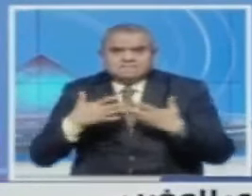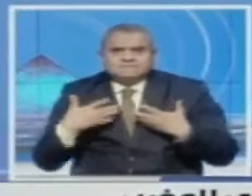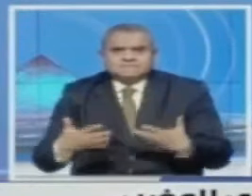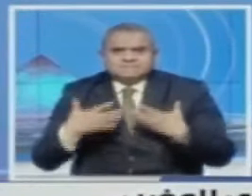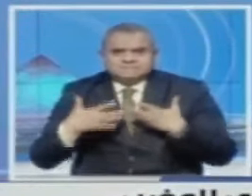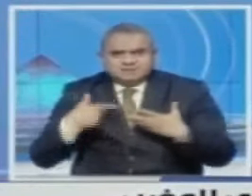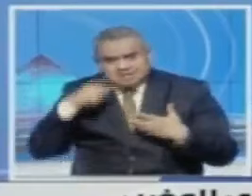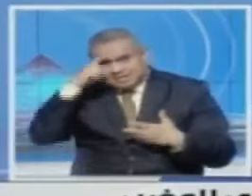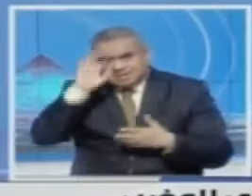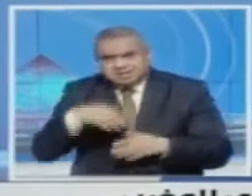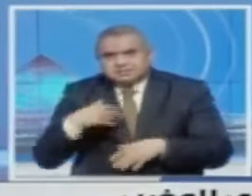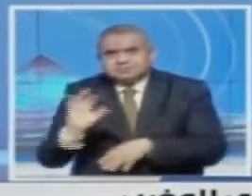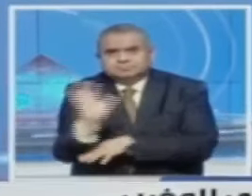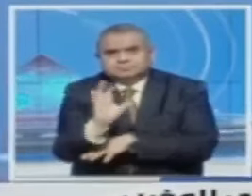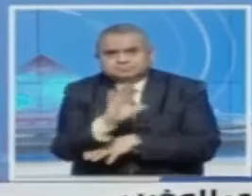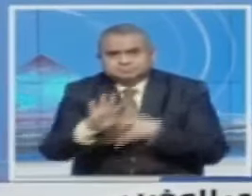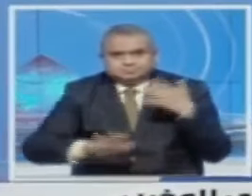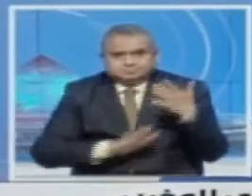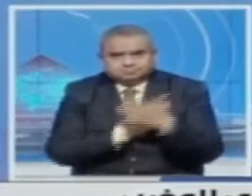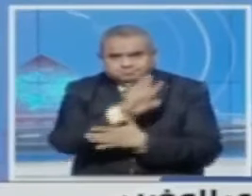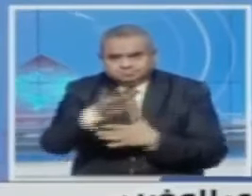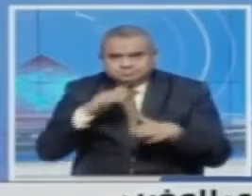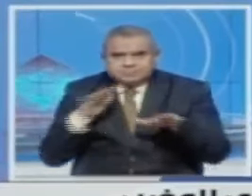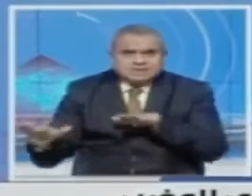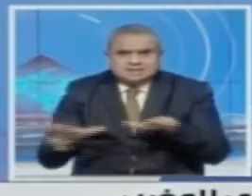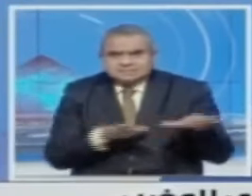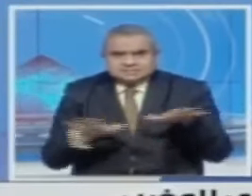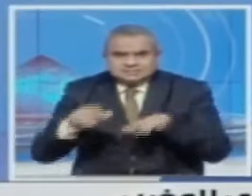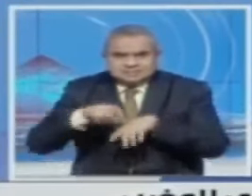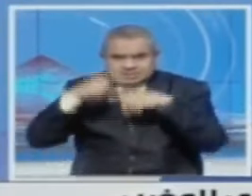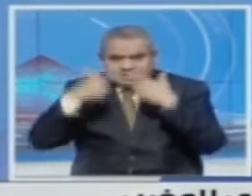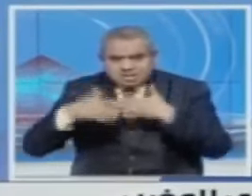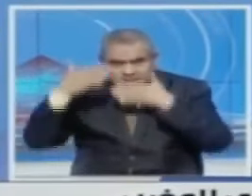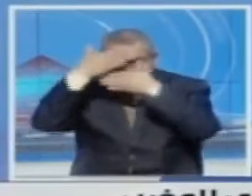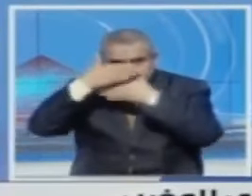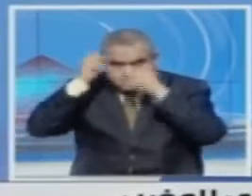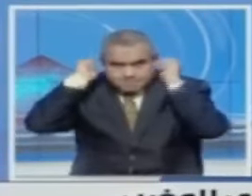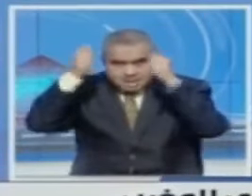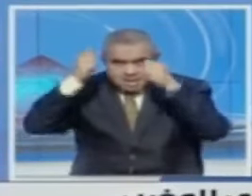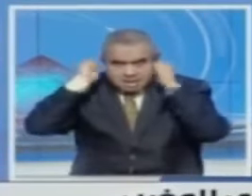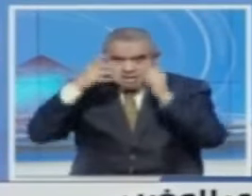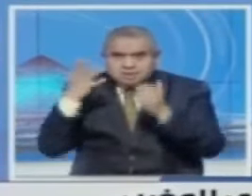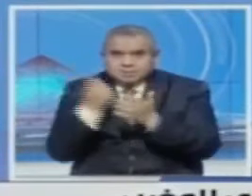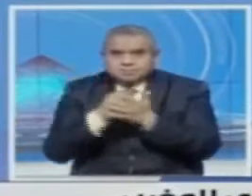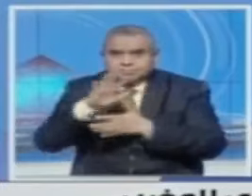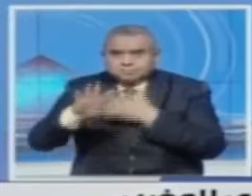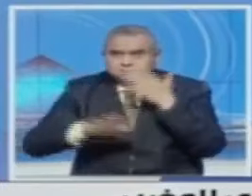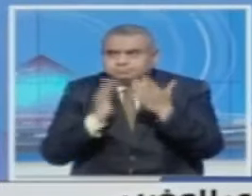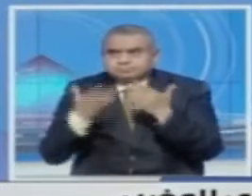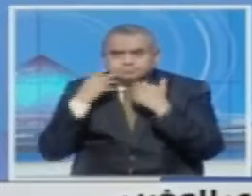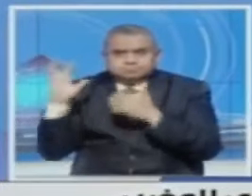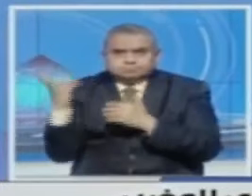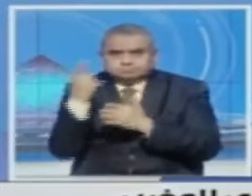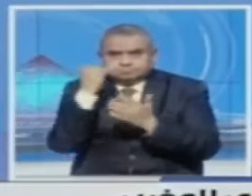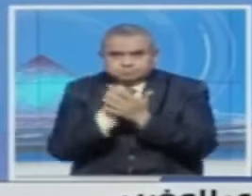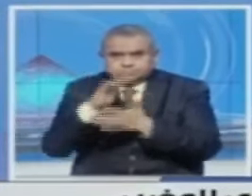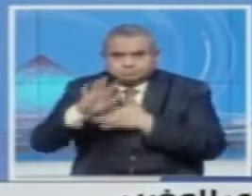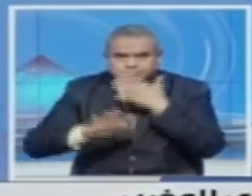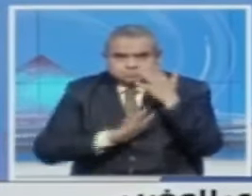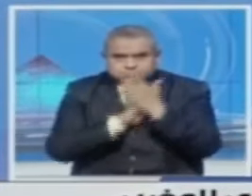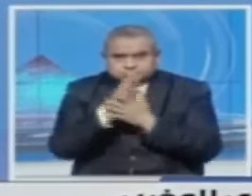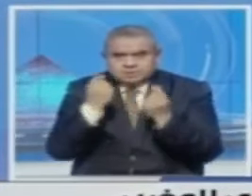من حدة الآثار المترتبة على الزلزال الذي ضرب المملكة المغربية وآثار الإعصار الذي راح ضحيته